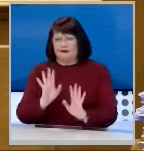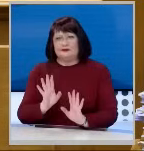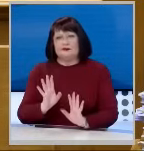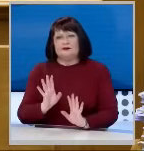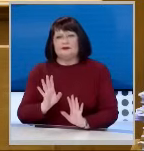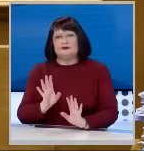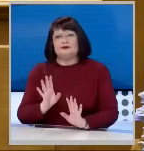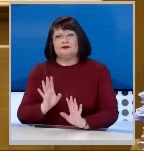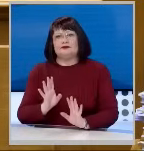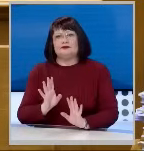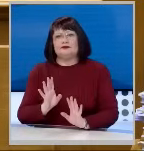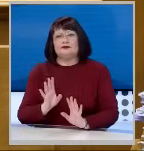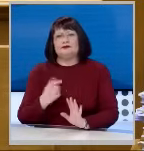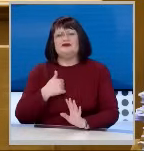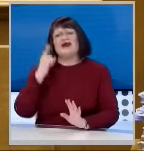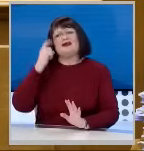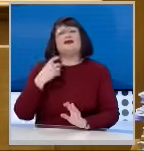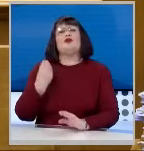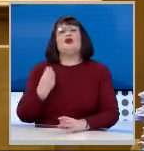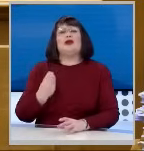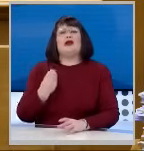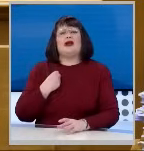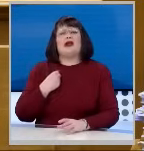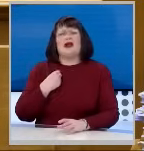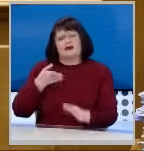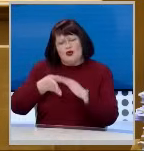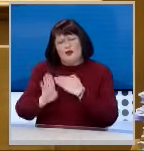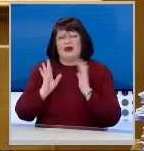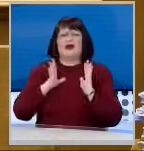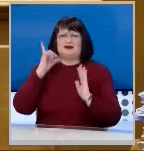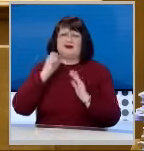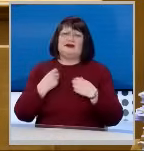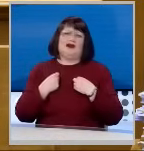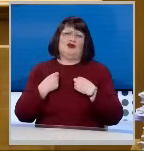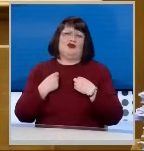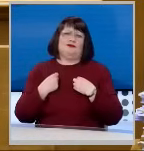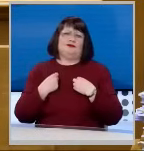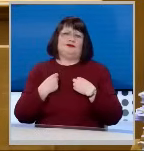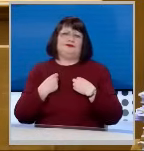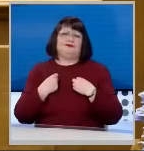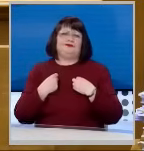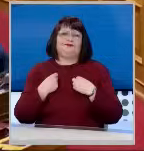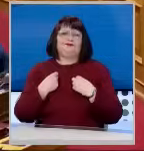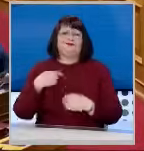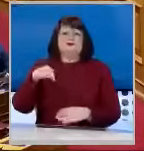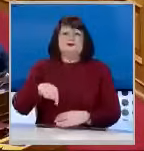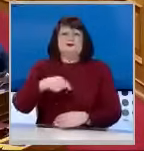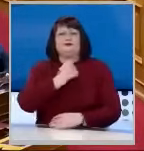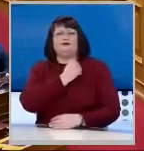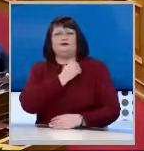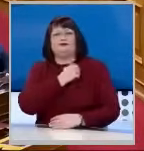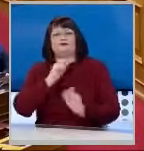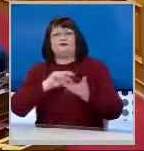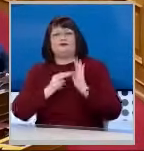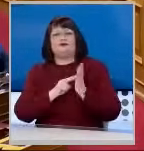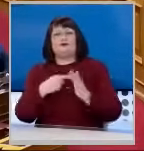φερέφωνα και εγώ τα ξέρω πολύ καλά τα χω ζήσει και σήμερα με προειδοποιούσαν κάποιοι